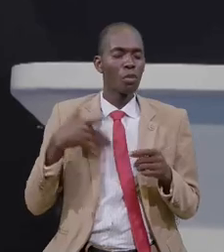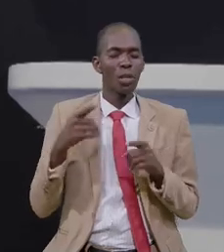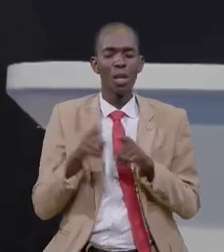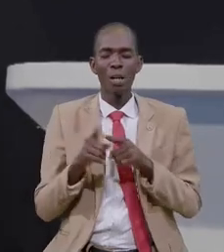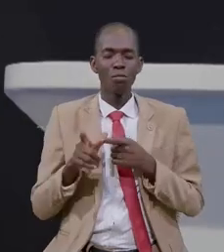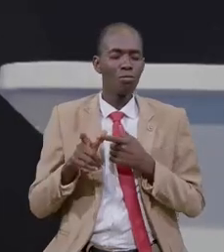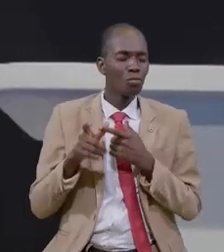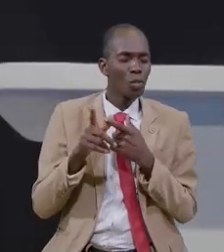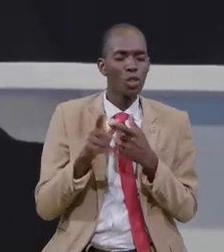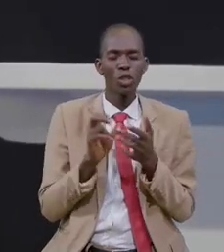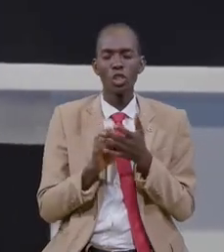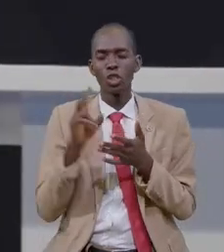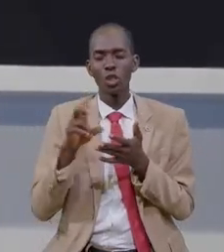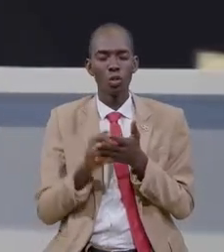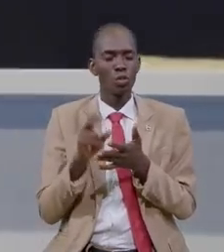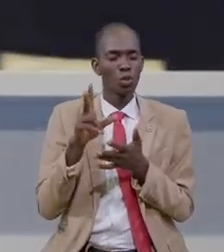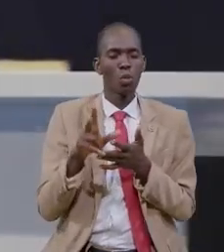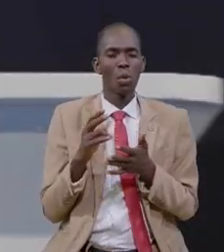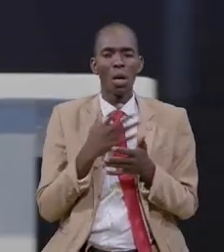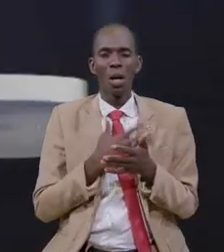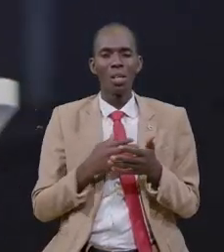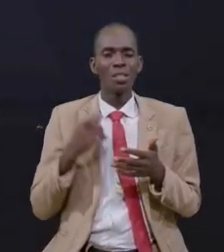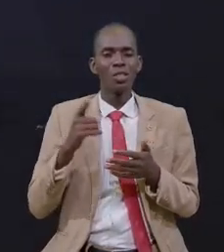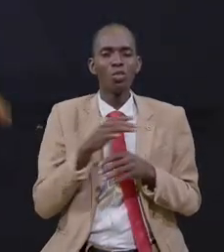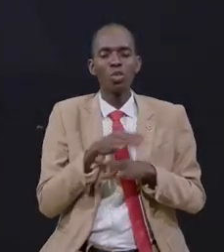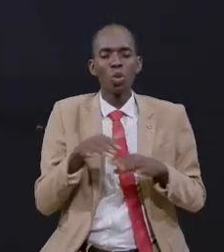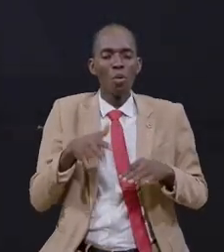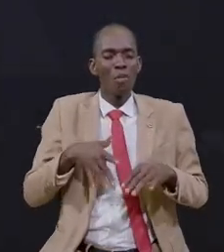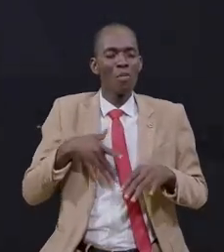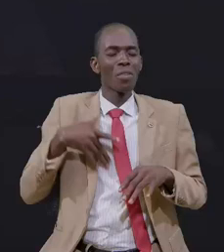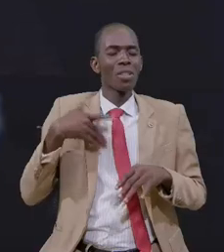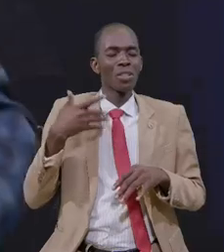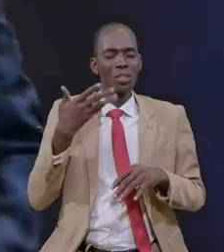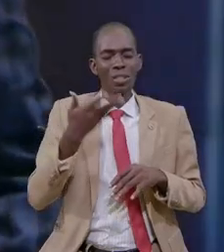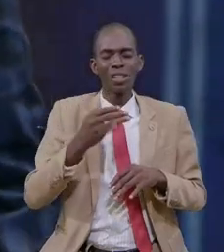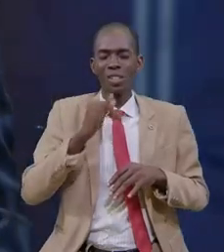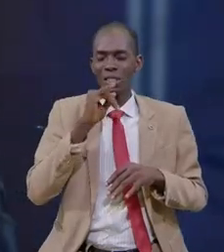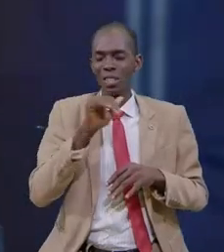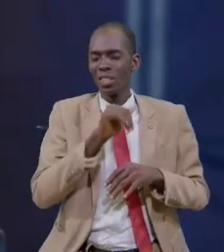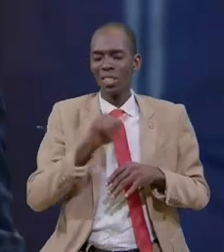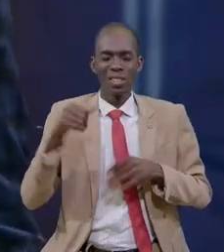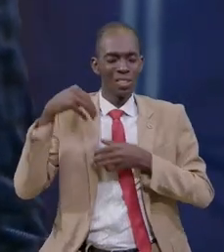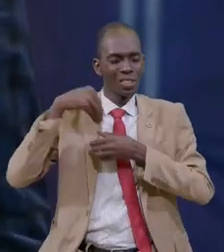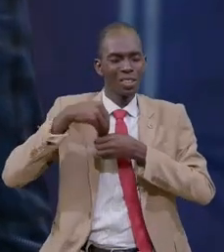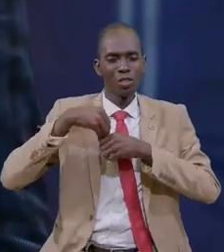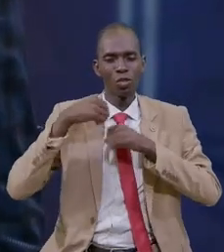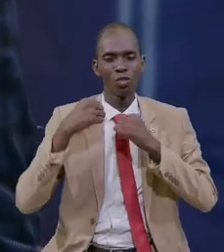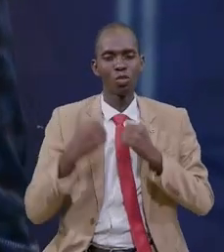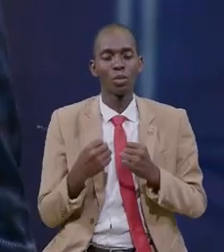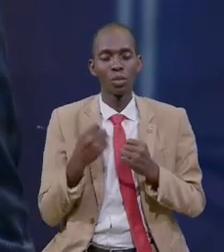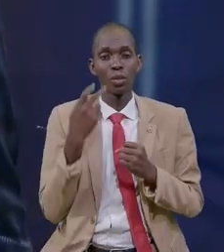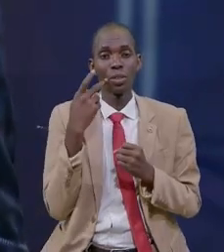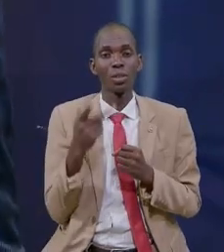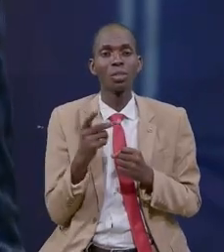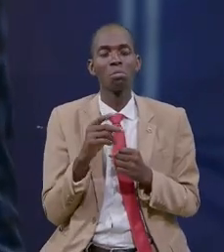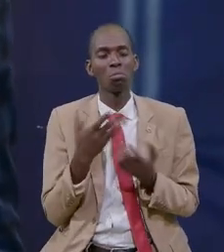courir. Tu ne sens pas qu'il y a la force intérieure. Maintenant, deux d'entre vous, vous vous accordez dans la prière. Sa